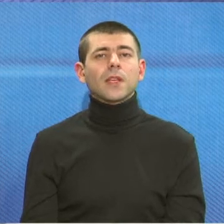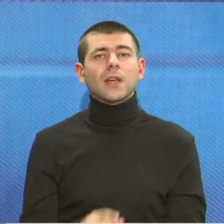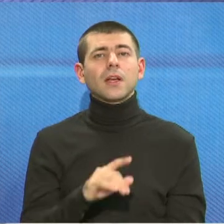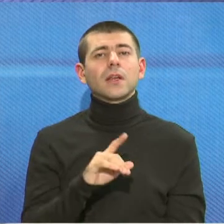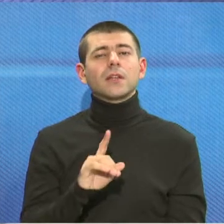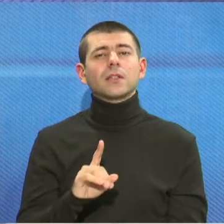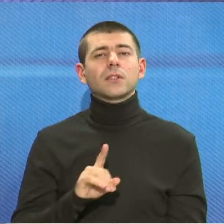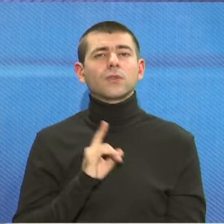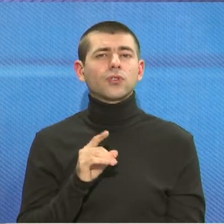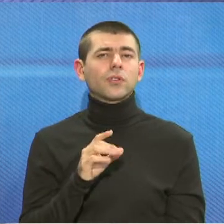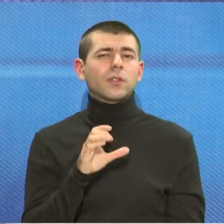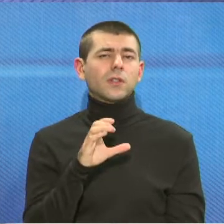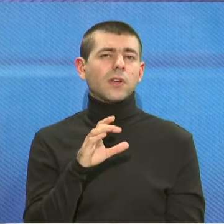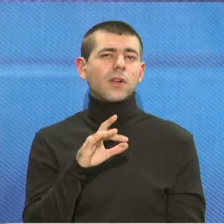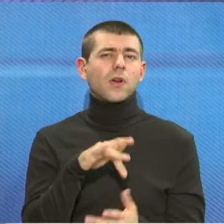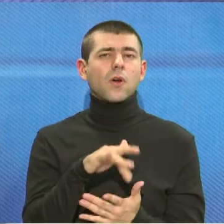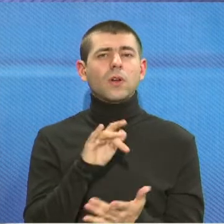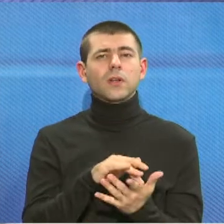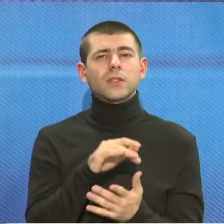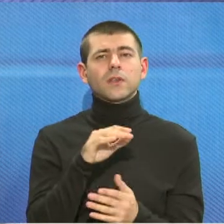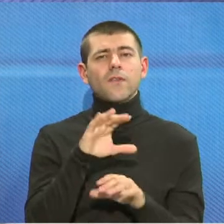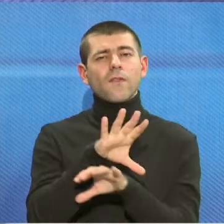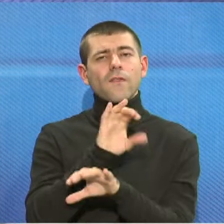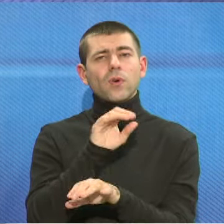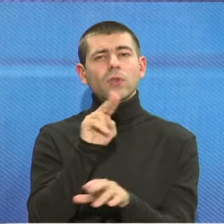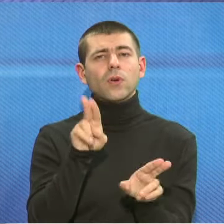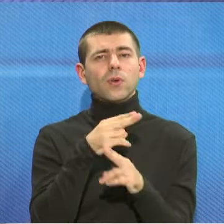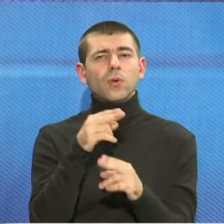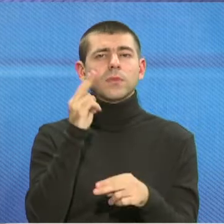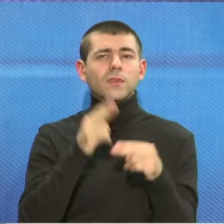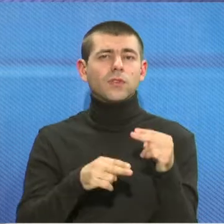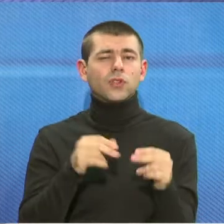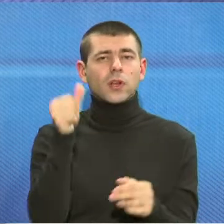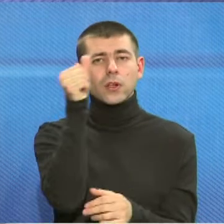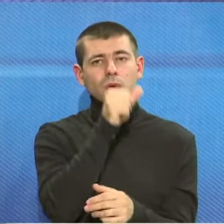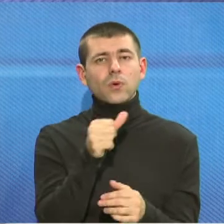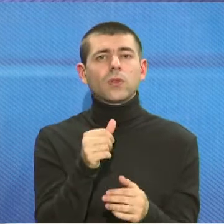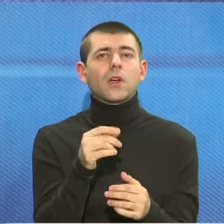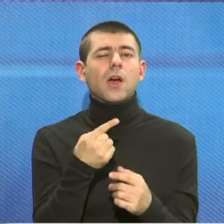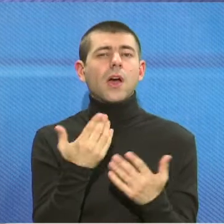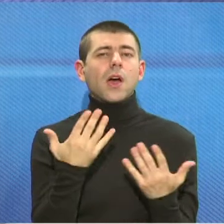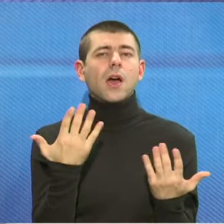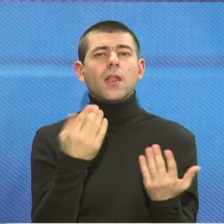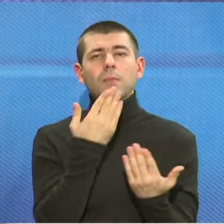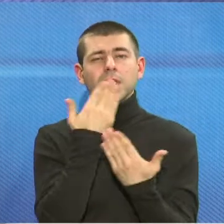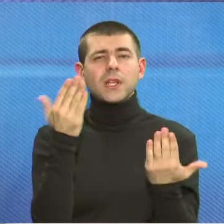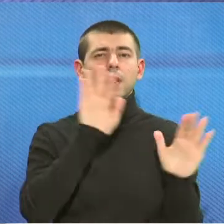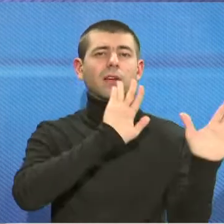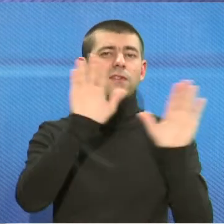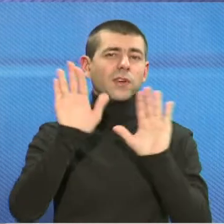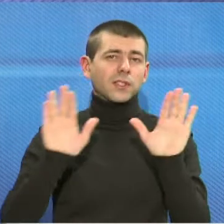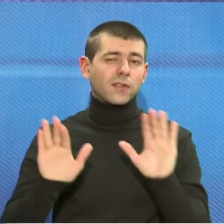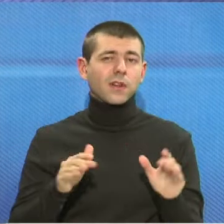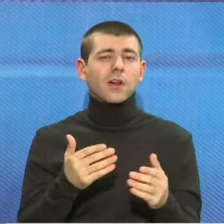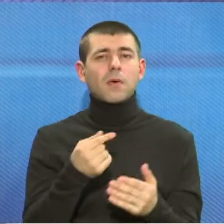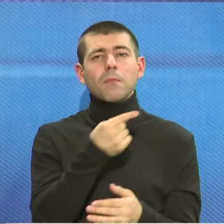Заслужены аматорские коллективы Беларуси. Народный фотоклуб «Гродно» завершает год. Одна из апошних выстав, якая певным чином